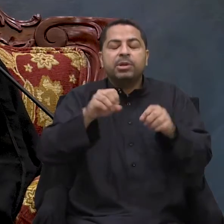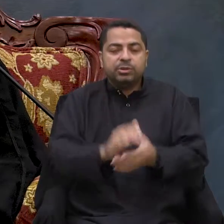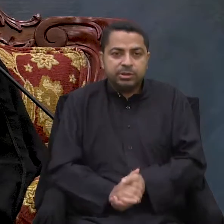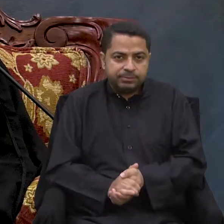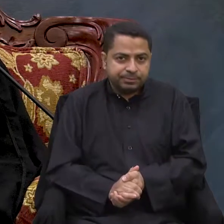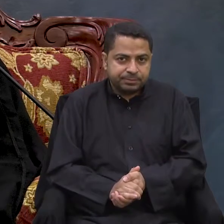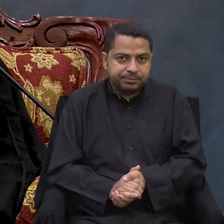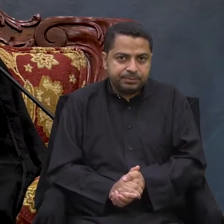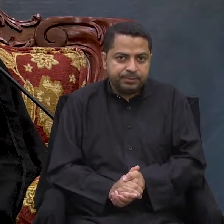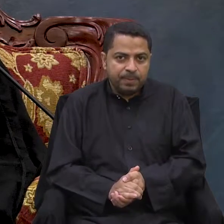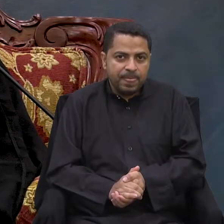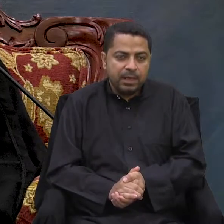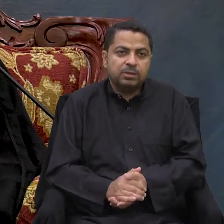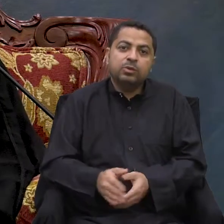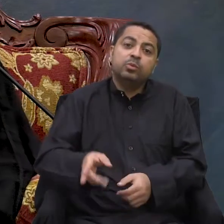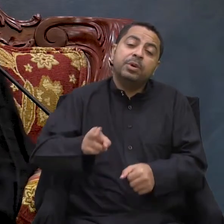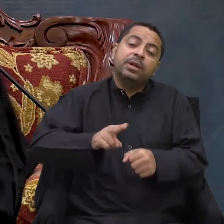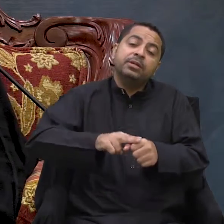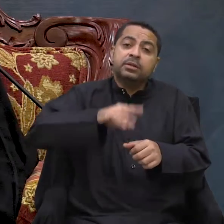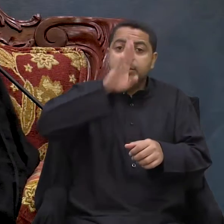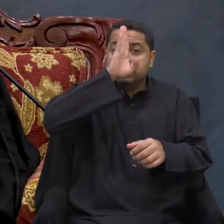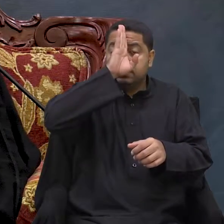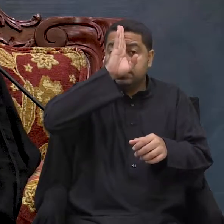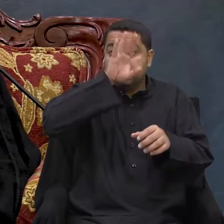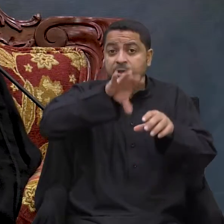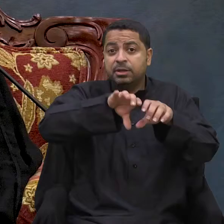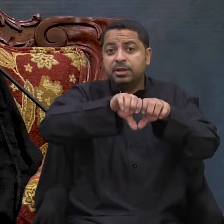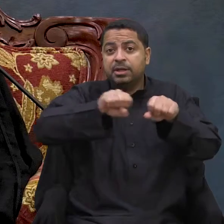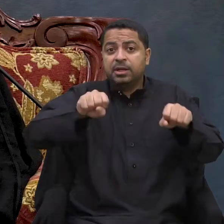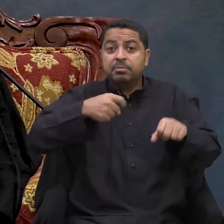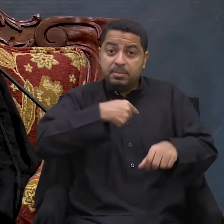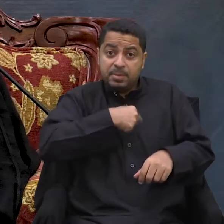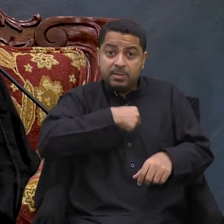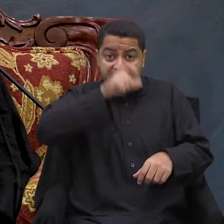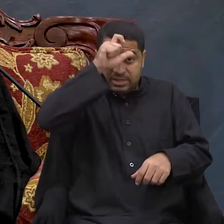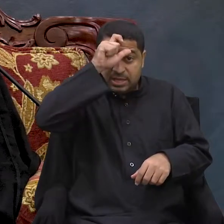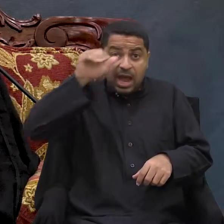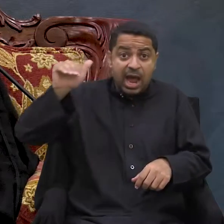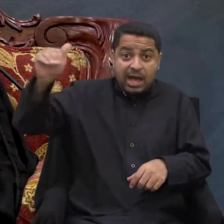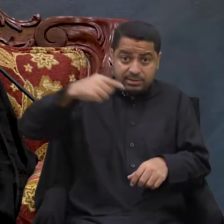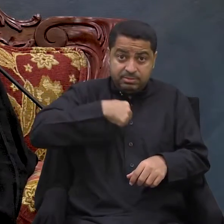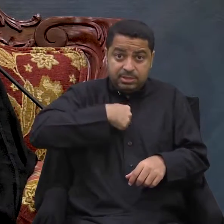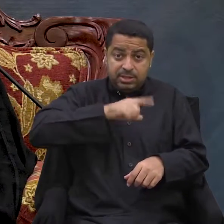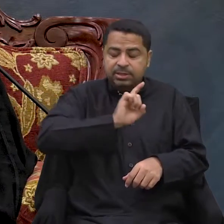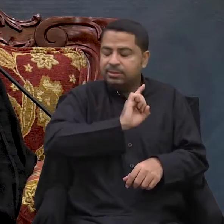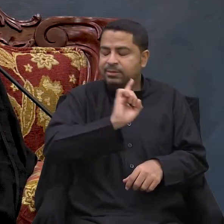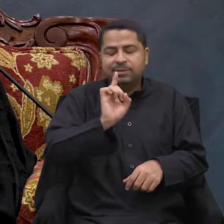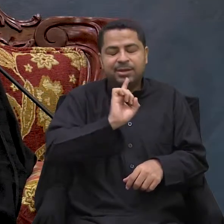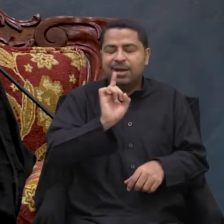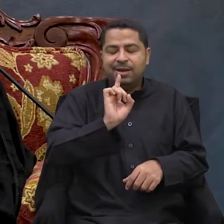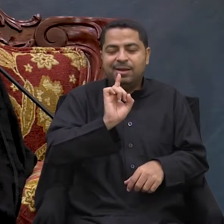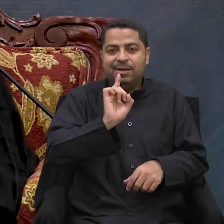والحسين عليه السلام ليس لنا نحن شيعة أهل البيت